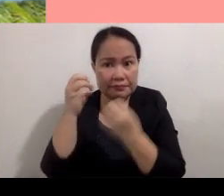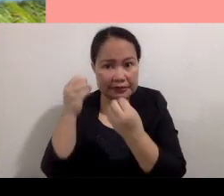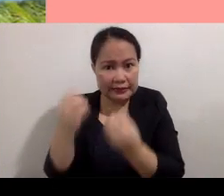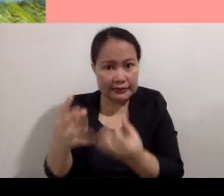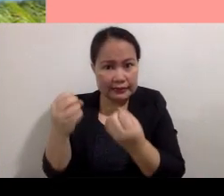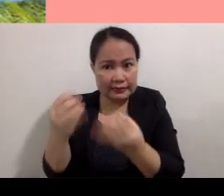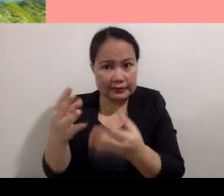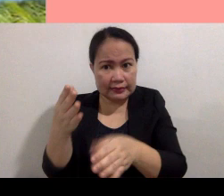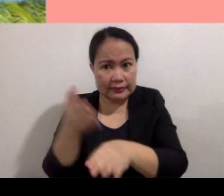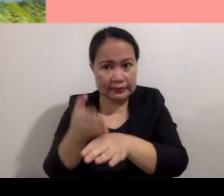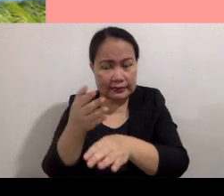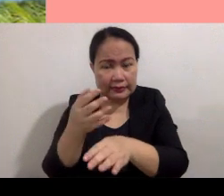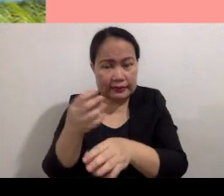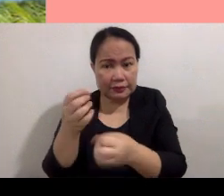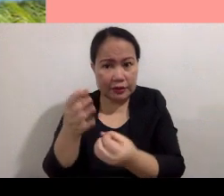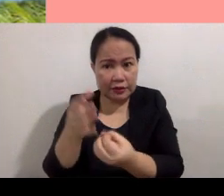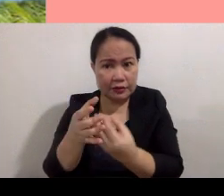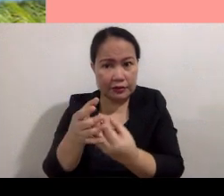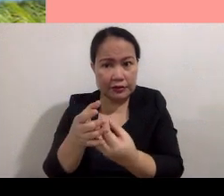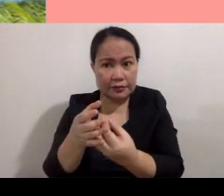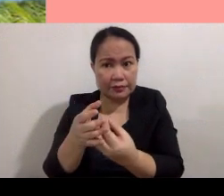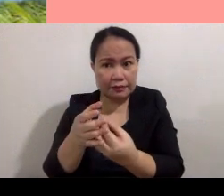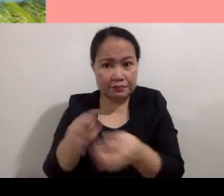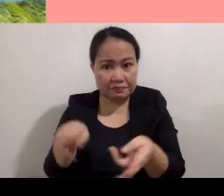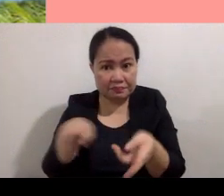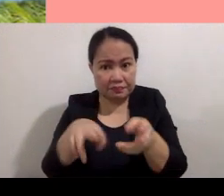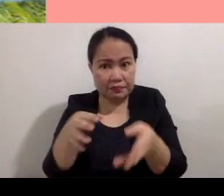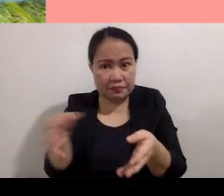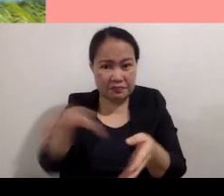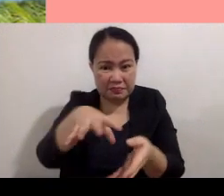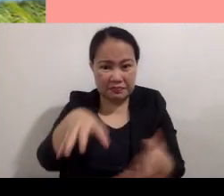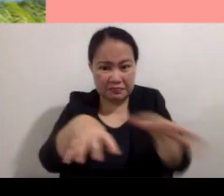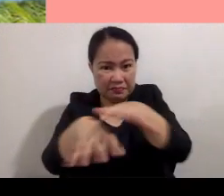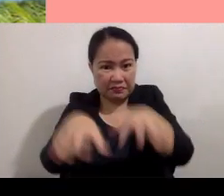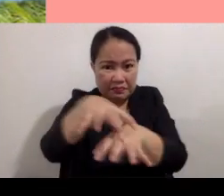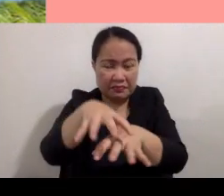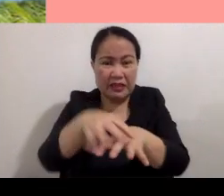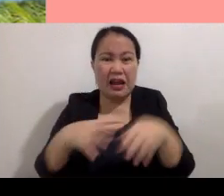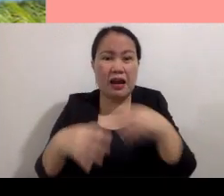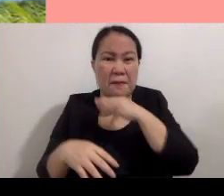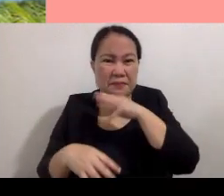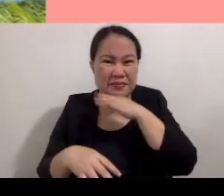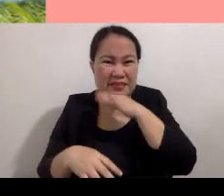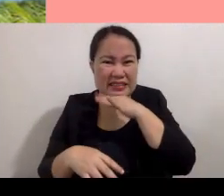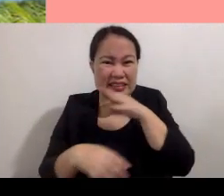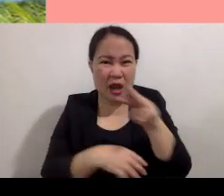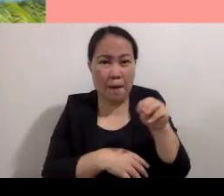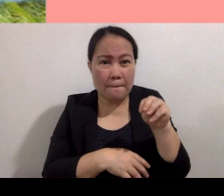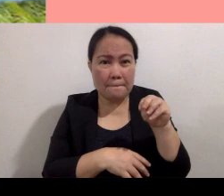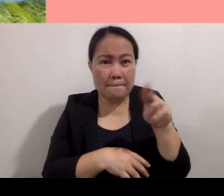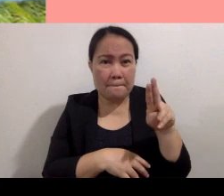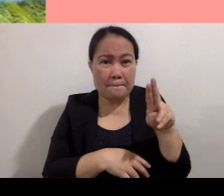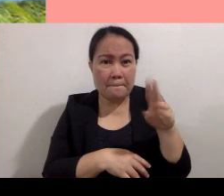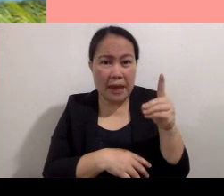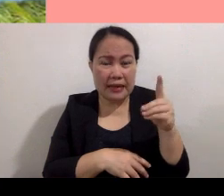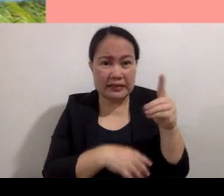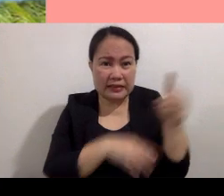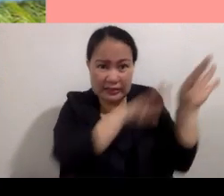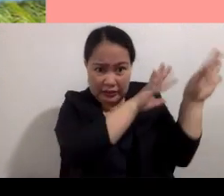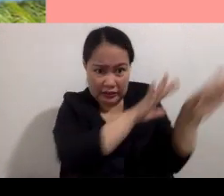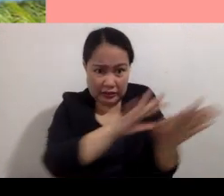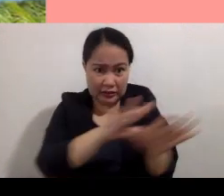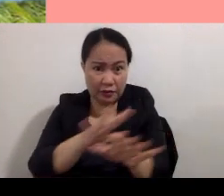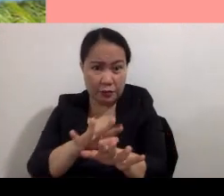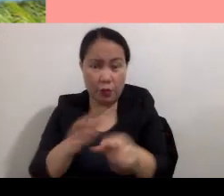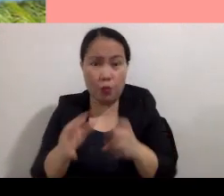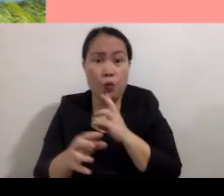Ipinapakita dito ang parami at padagdag na deposito ng banlik o putik na dala ng umaagos na